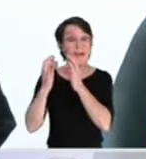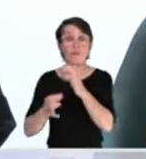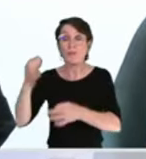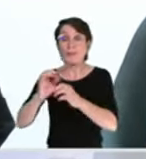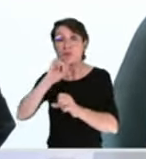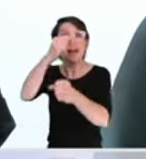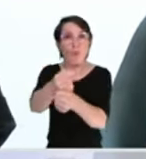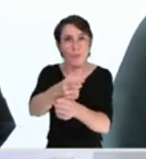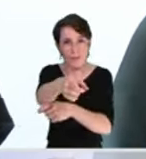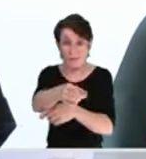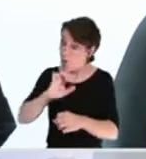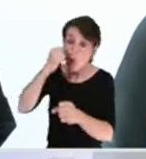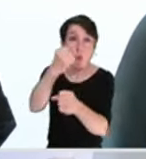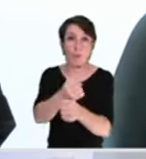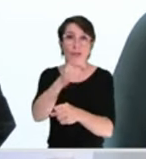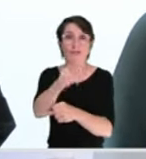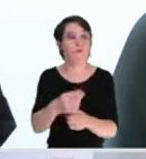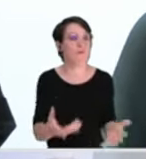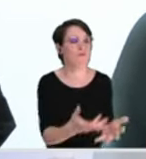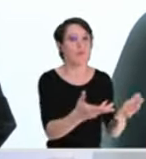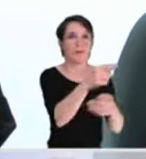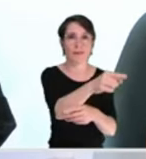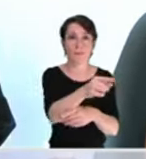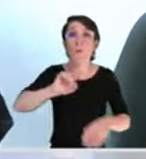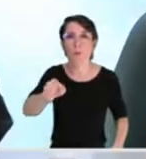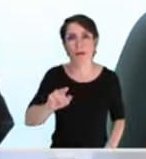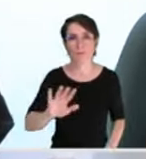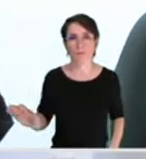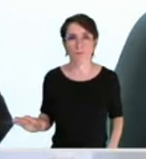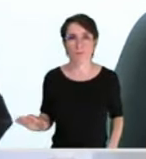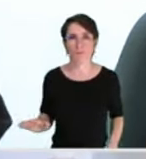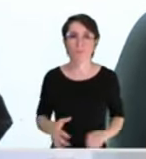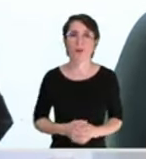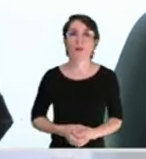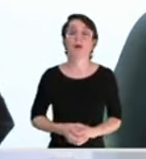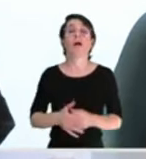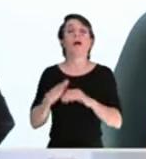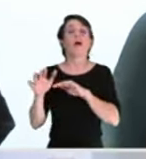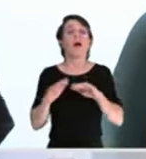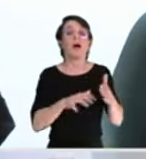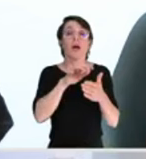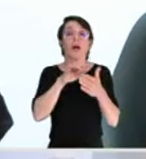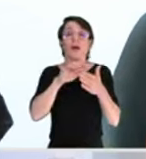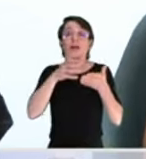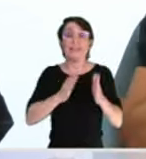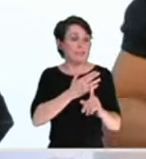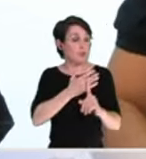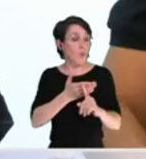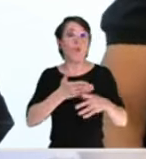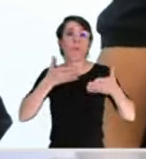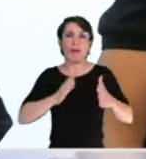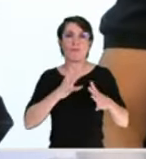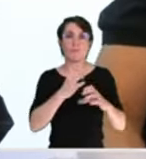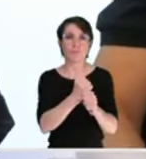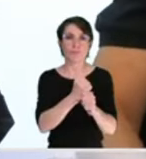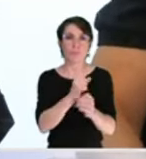condamné pour favoritisme. Alors, en ce qui concerne le rendu acte, je voudrais vous dire, à titre personnel, que je n'ai pas